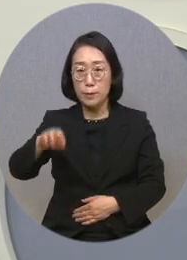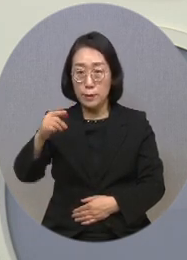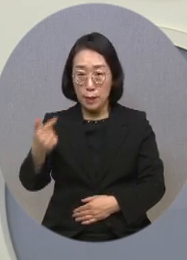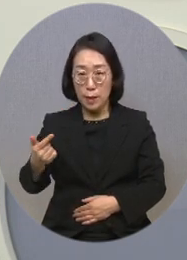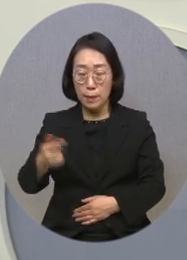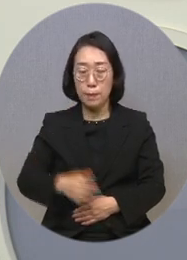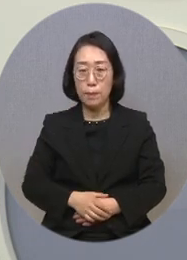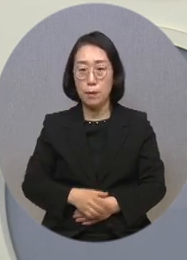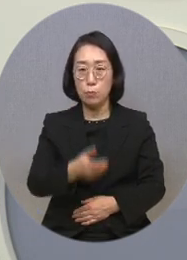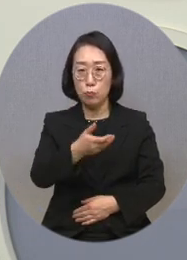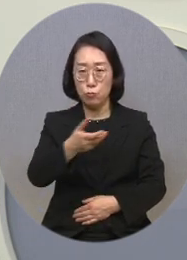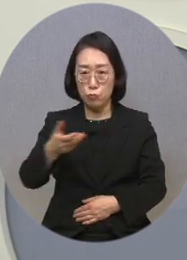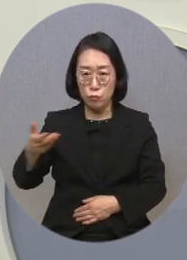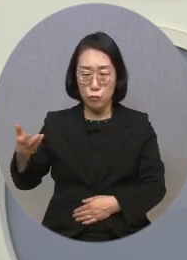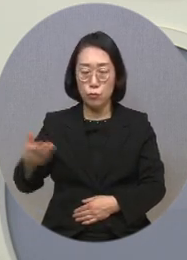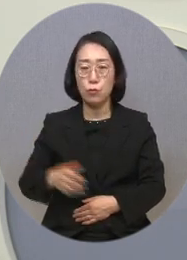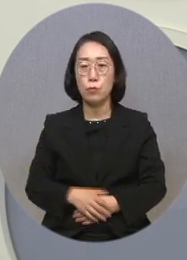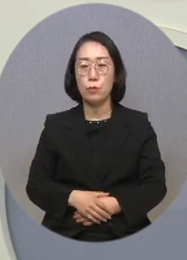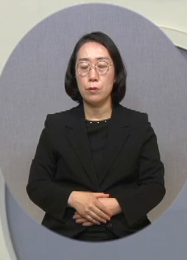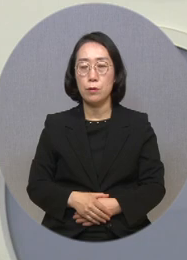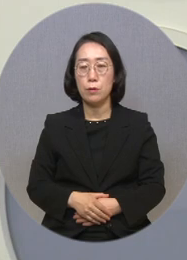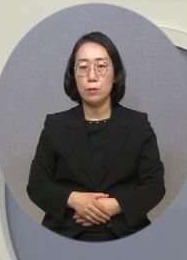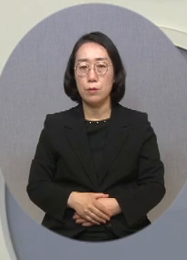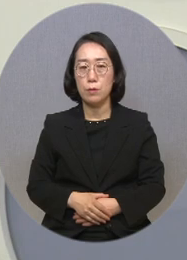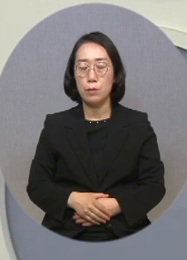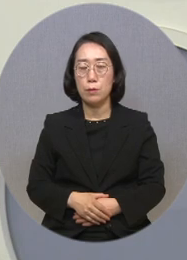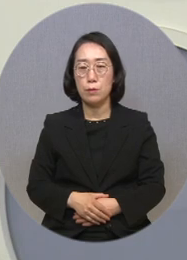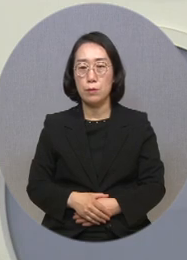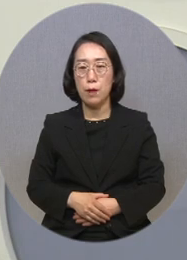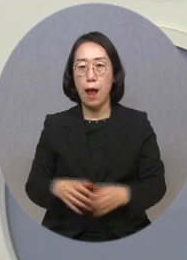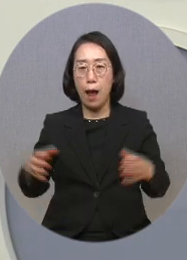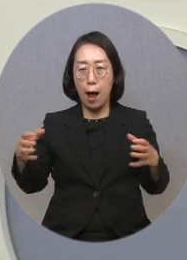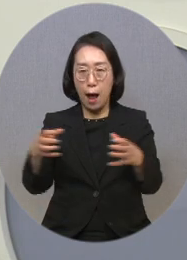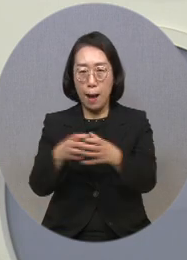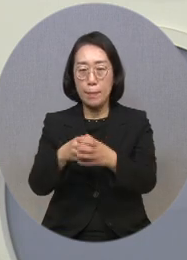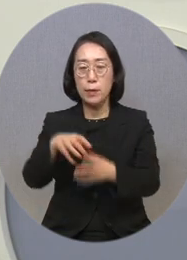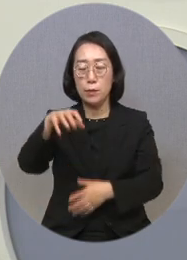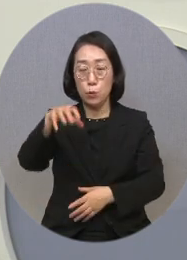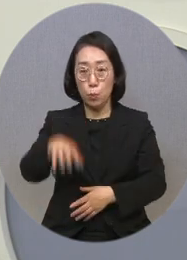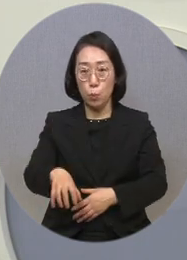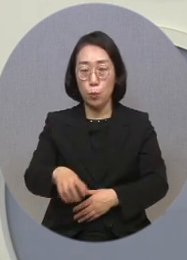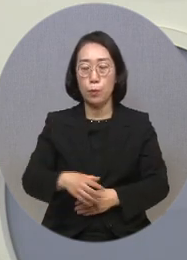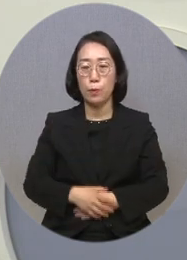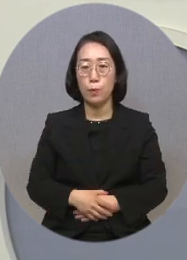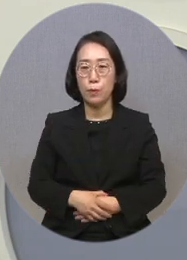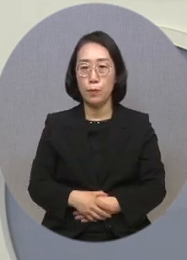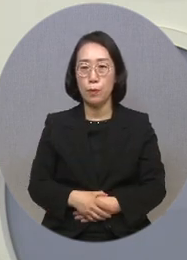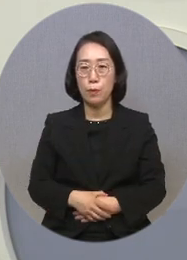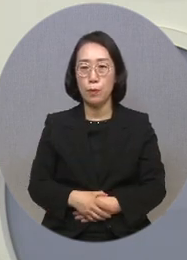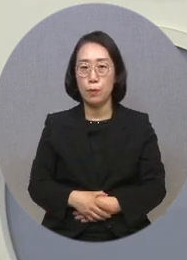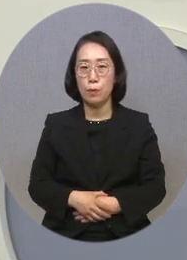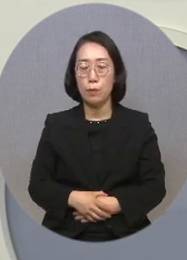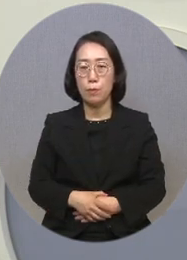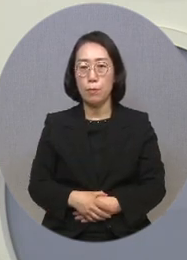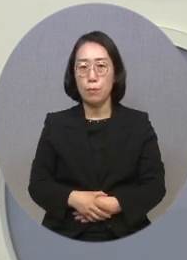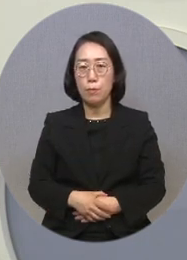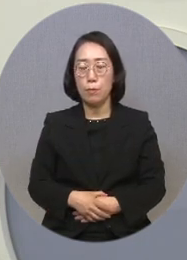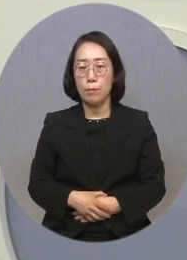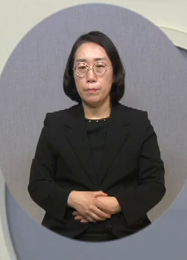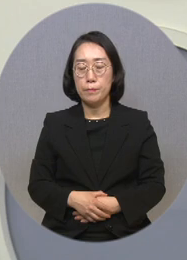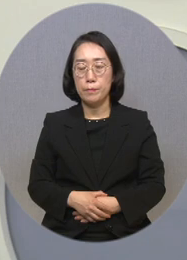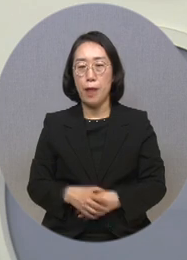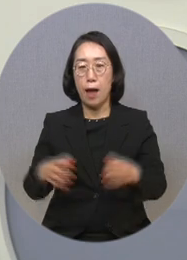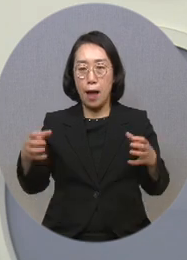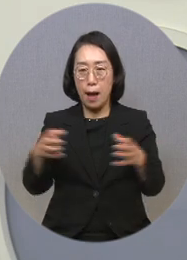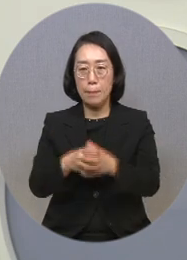솔지천의 그 물과 그 합수하는 곳이다 해가지고 그 태백과 소백이 합기